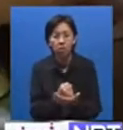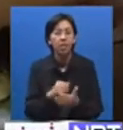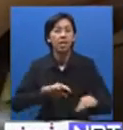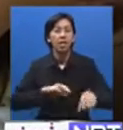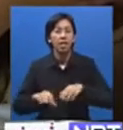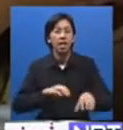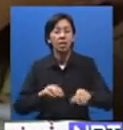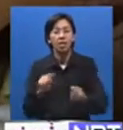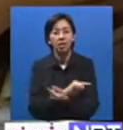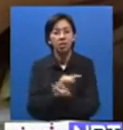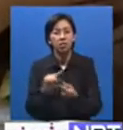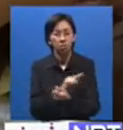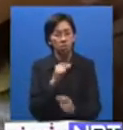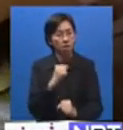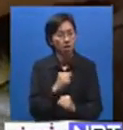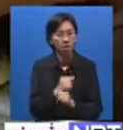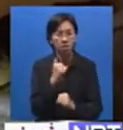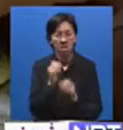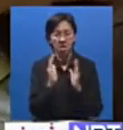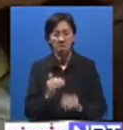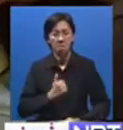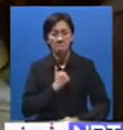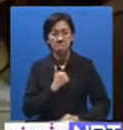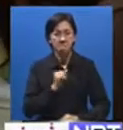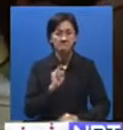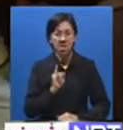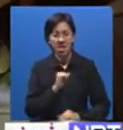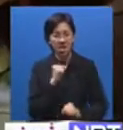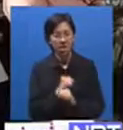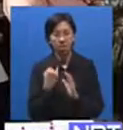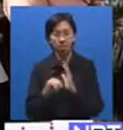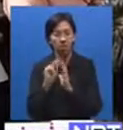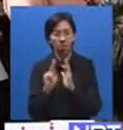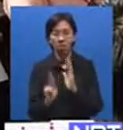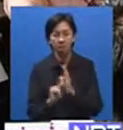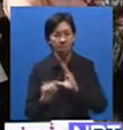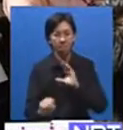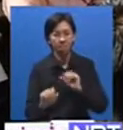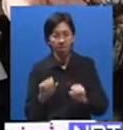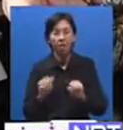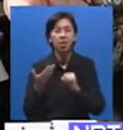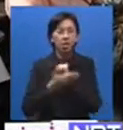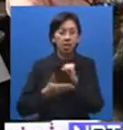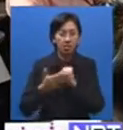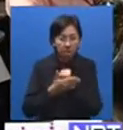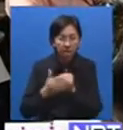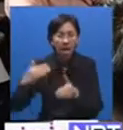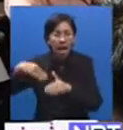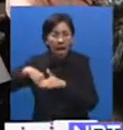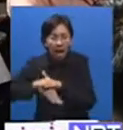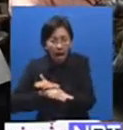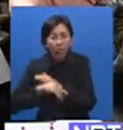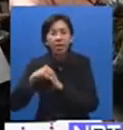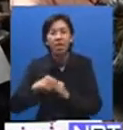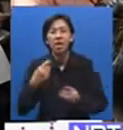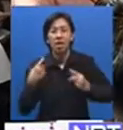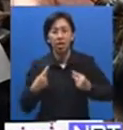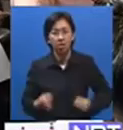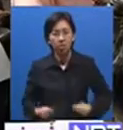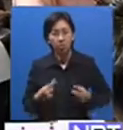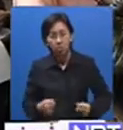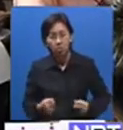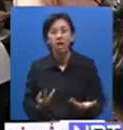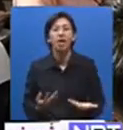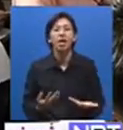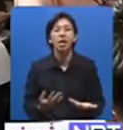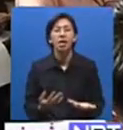คมขอให้เอาจริงกับผู้ที่มีอิทธิพลที่ทำผิดกฎหมายทั้งยาเสพติดหลบหนีเข้าเมืองค้าประเวณีโดยฝ